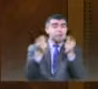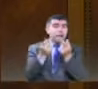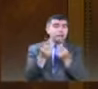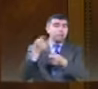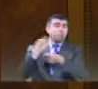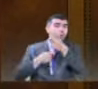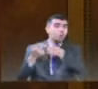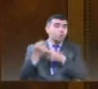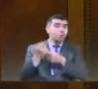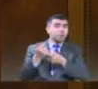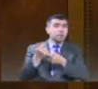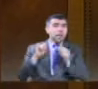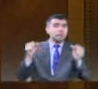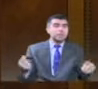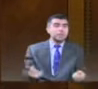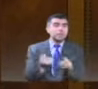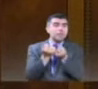والتجارة والحكامة والتنمية المجالية